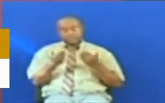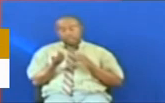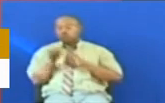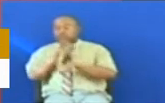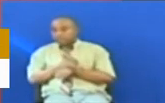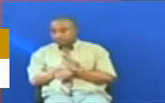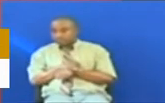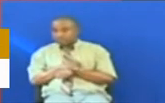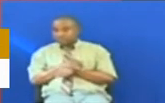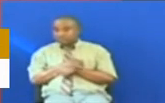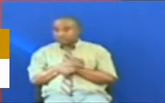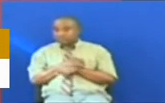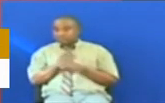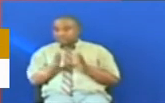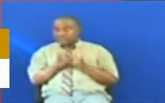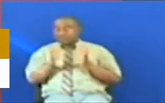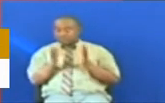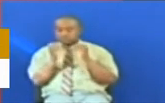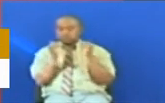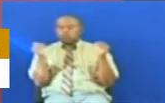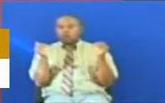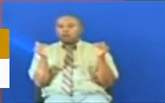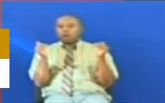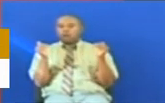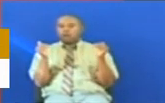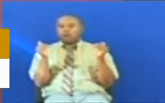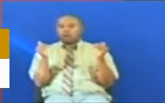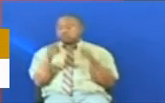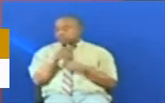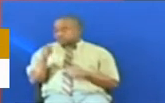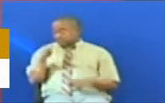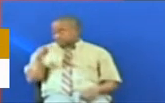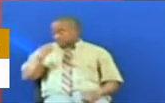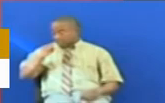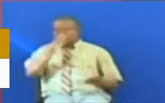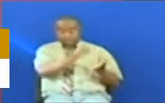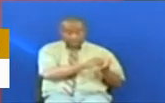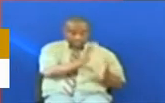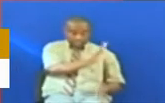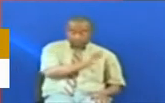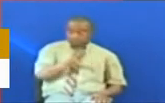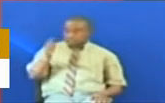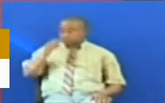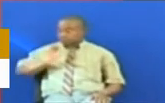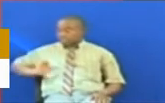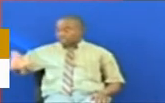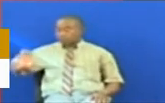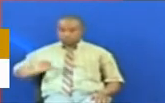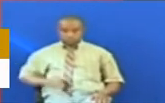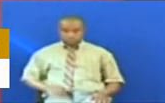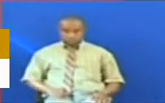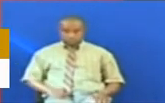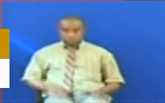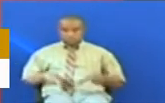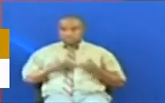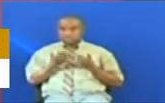nafasi zimekuwa divided equally. Tanzania bara wamepata nafasi zao, lakini na Zanzibar wamepata nafasi zao, lakini